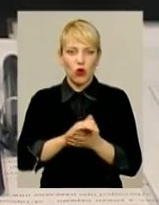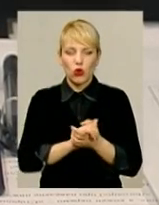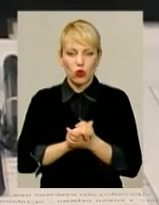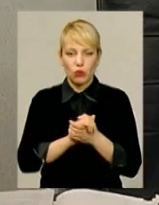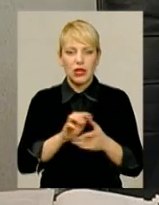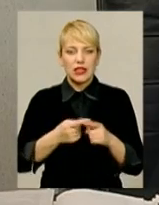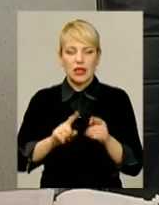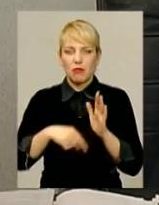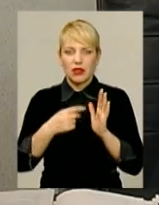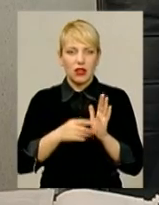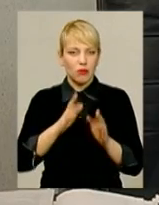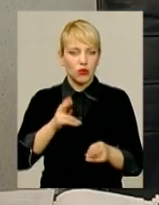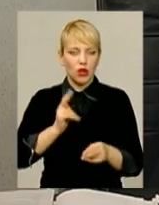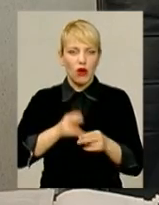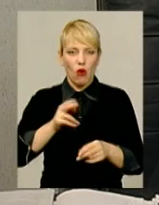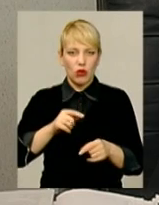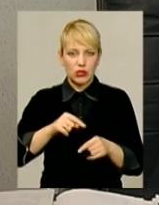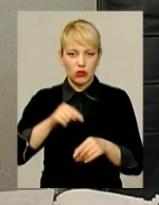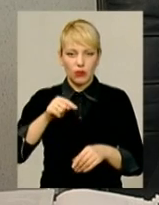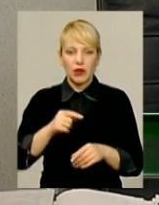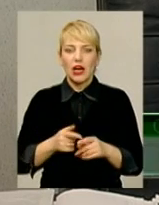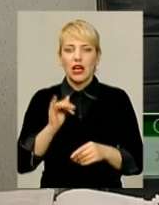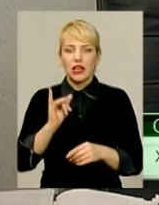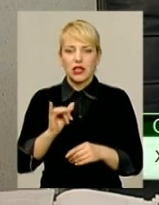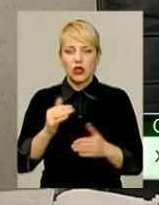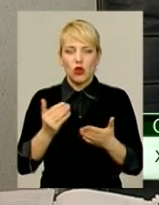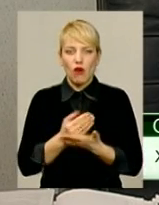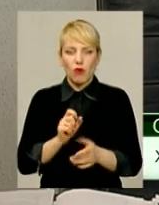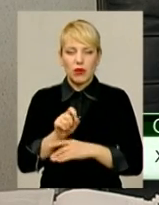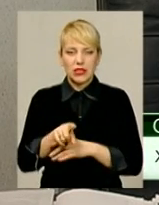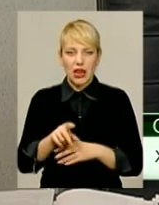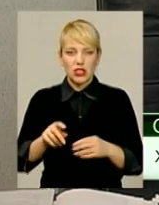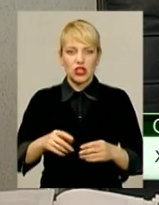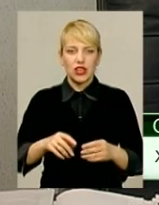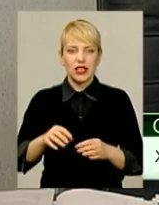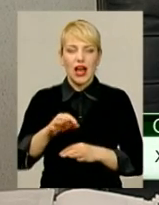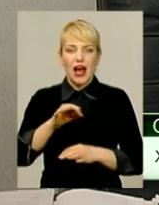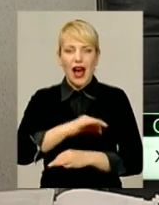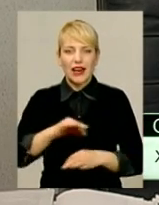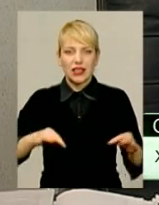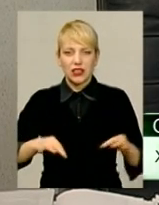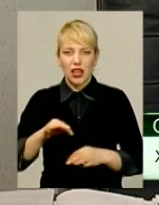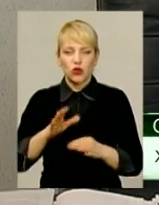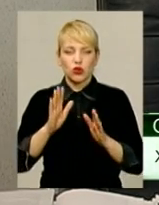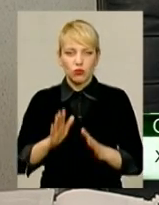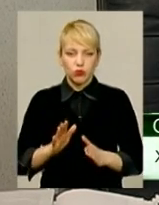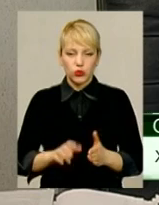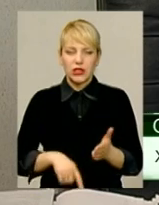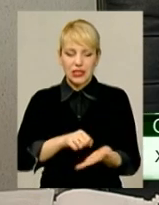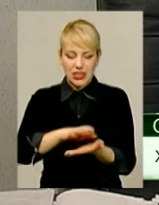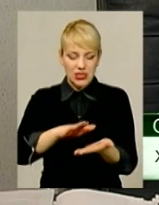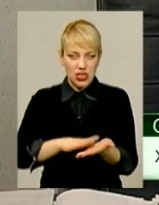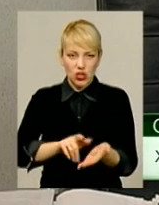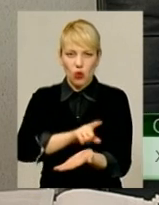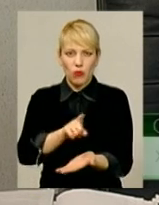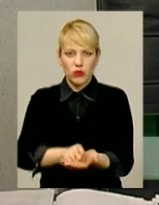дуже гостро. Новопризначений, дай Бог, головний архітектор буде в містобудівних зазначати обов'язково